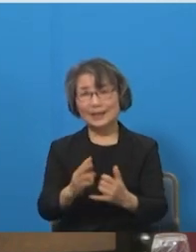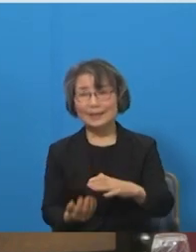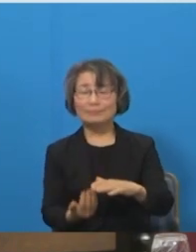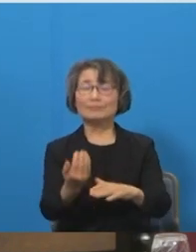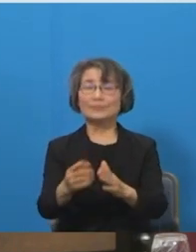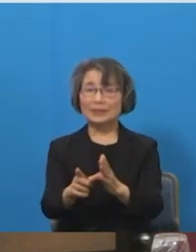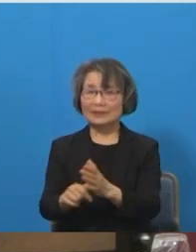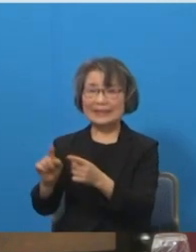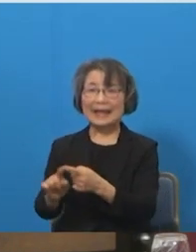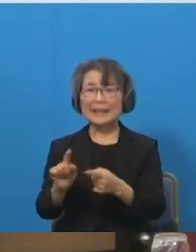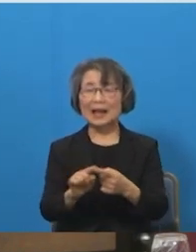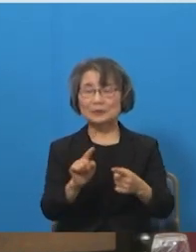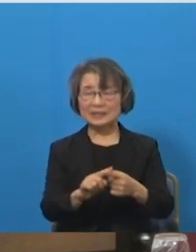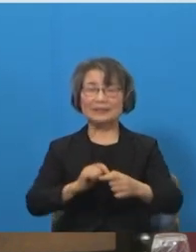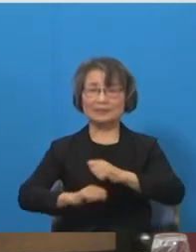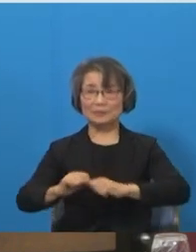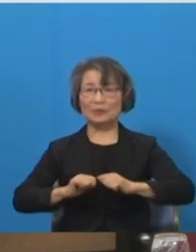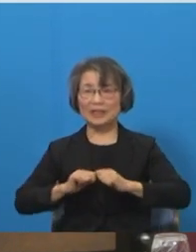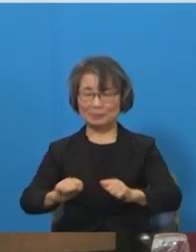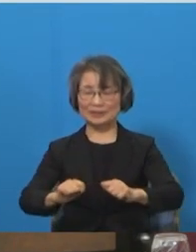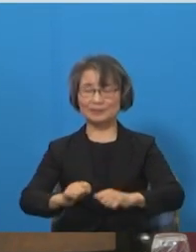に対応できるよう取り組んでまいります。